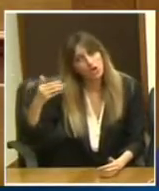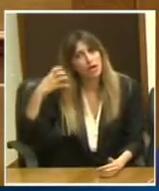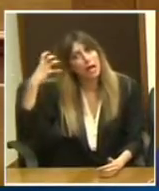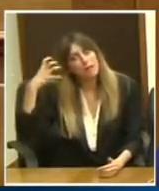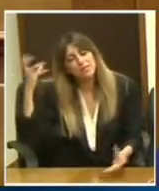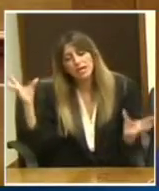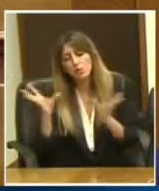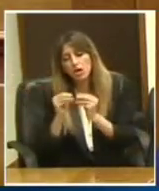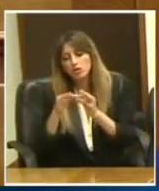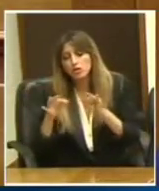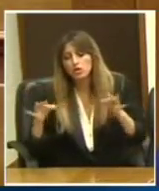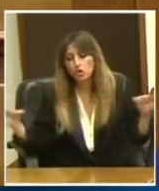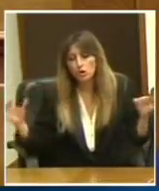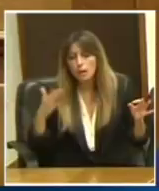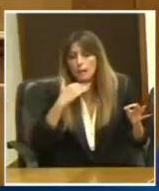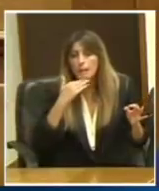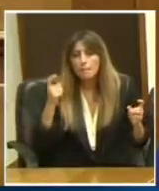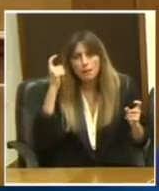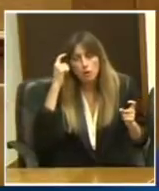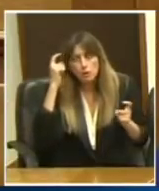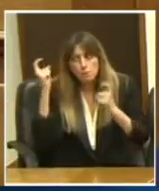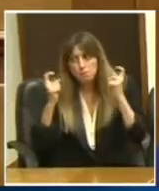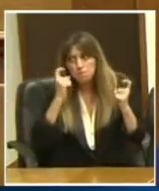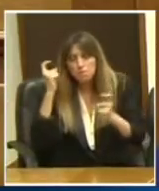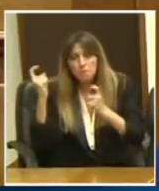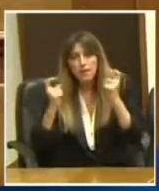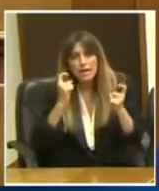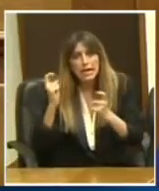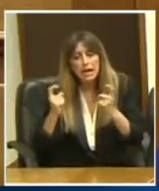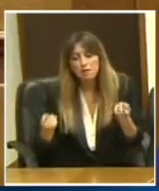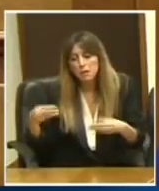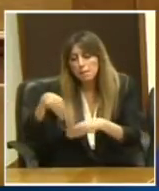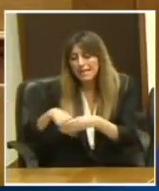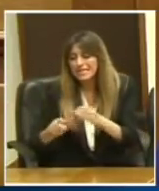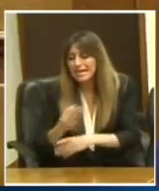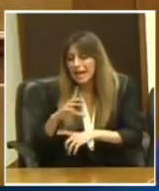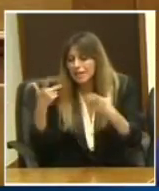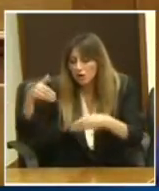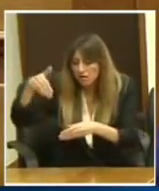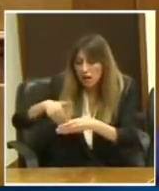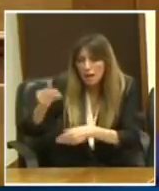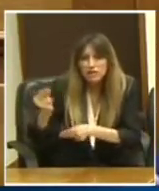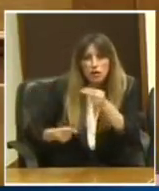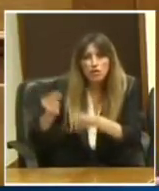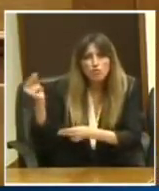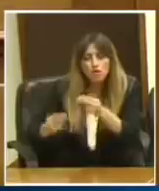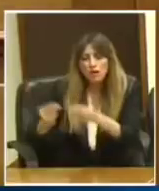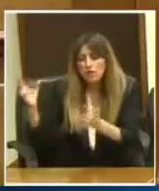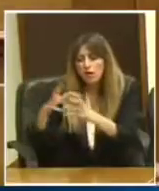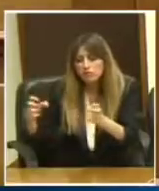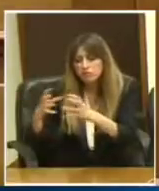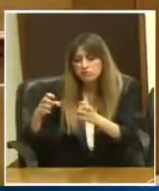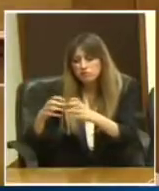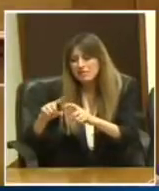ούτε τα όρια των εσωκομματικών σας δυσκολιών και προβλημάτων, ούτε όμως και τα όρια του πολιτικού